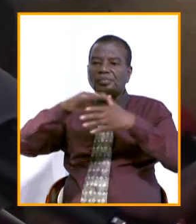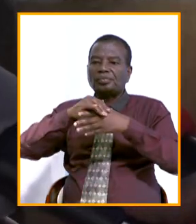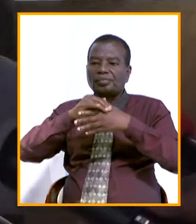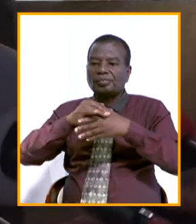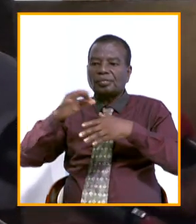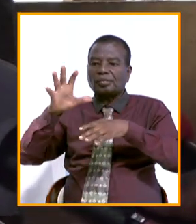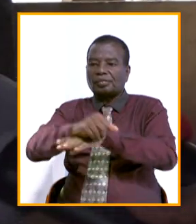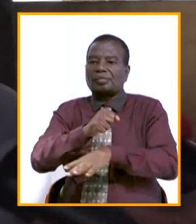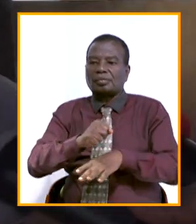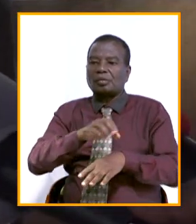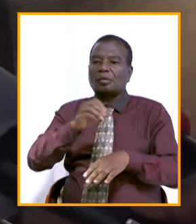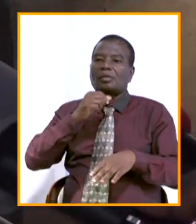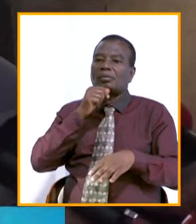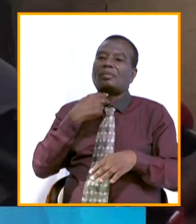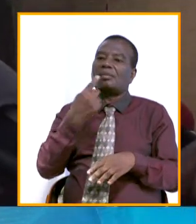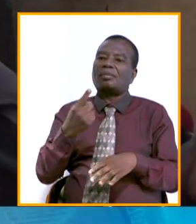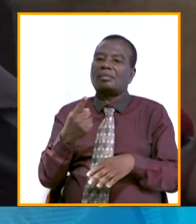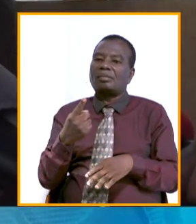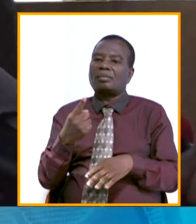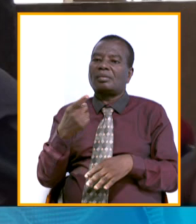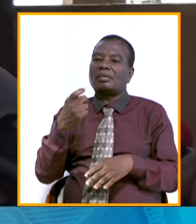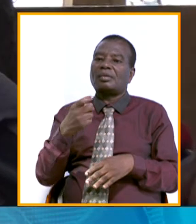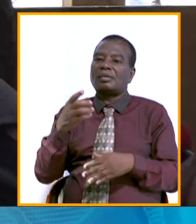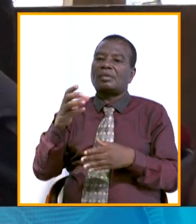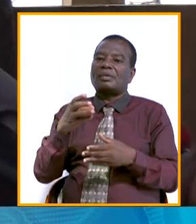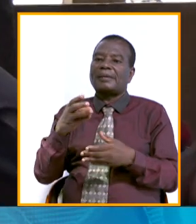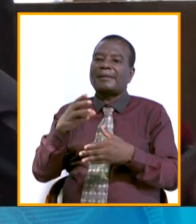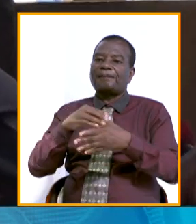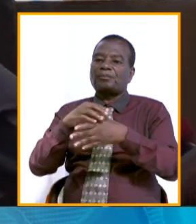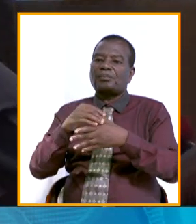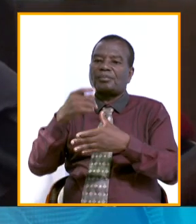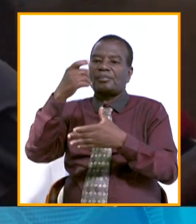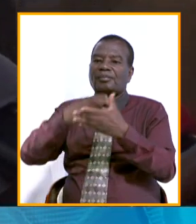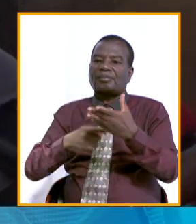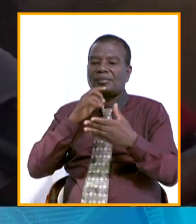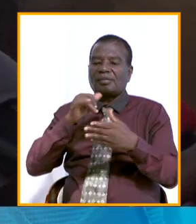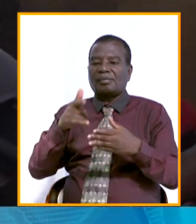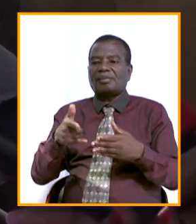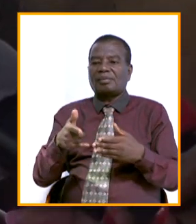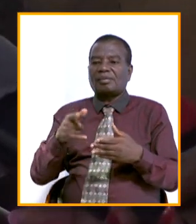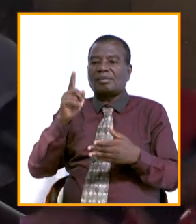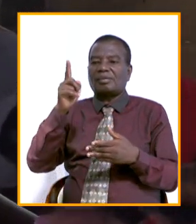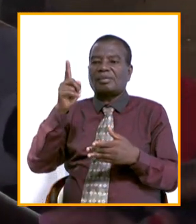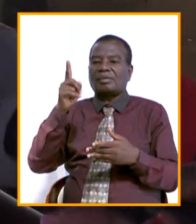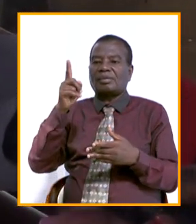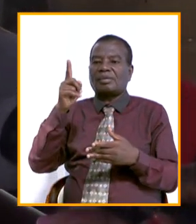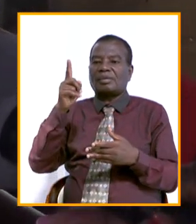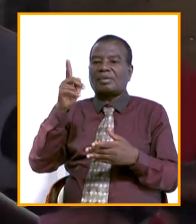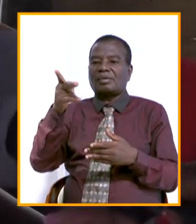commerce. On ne m'a pas dit que vienne le prix comme ça. Donc nous, on vend un kilo à